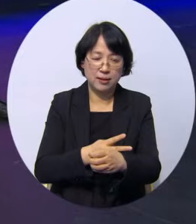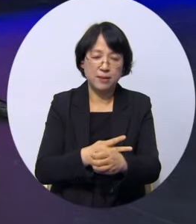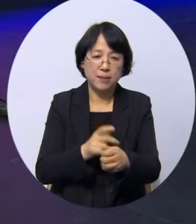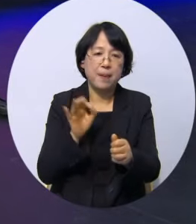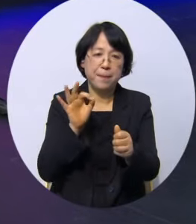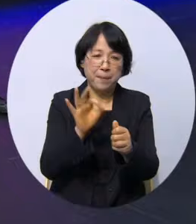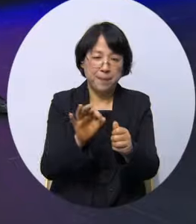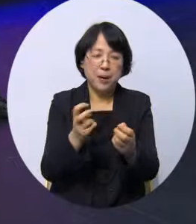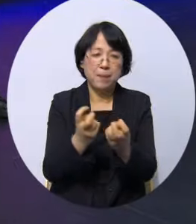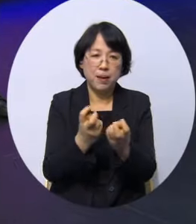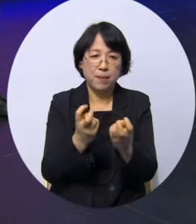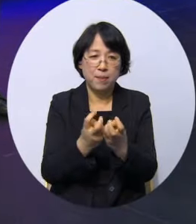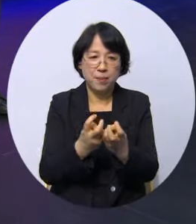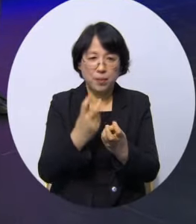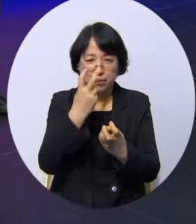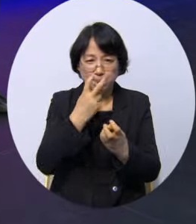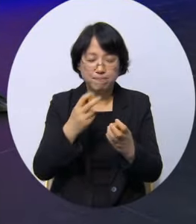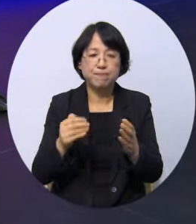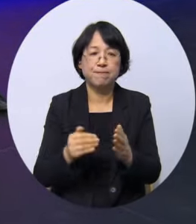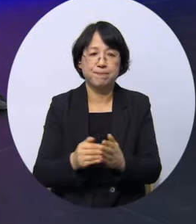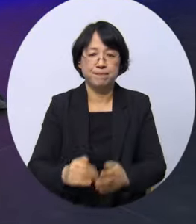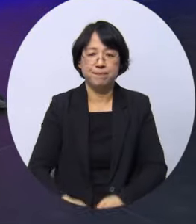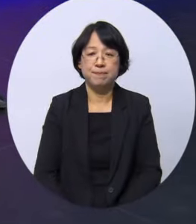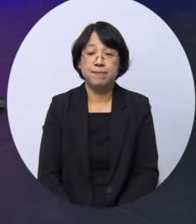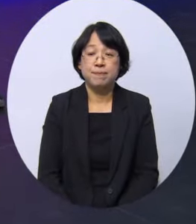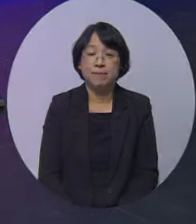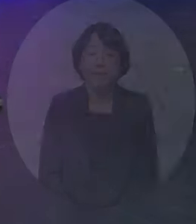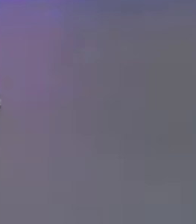들여다봤습니다 이해진 기자 수고